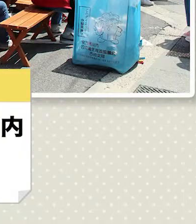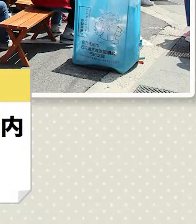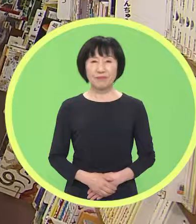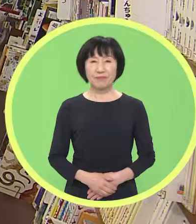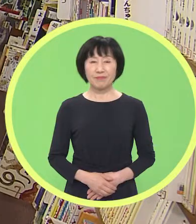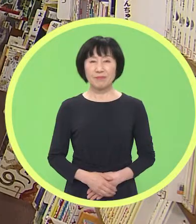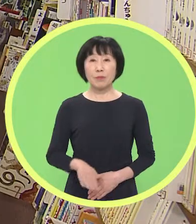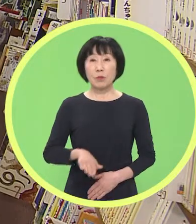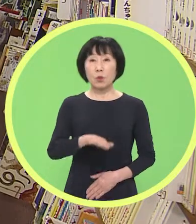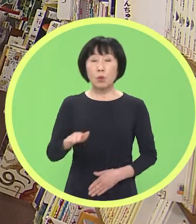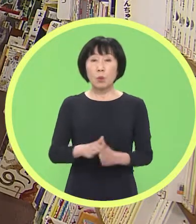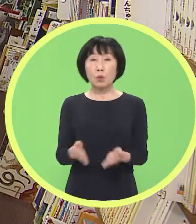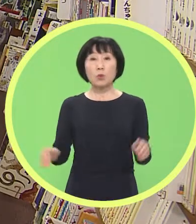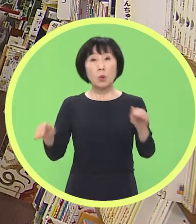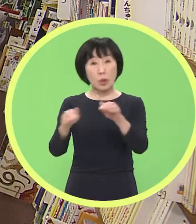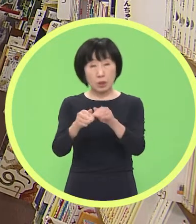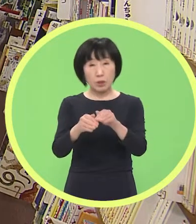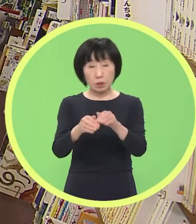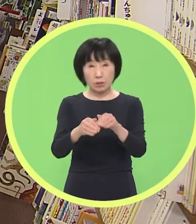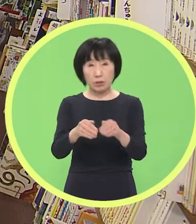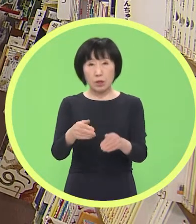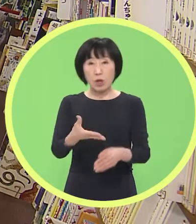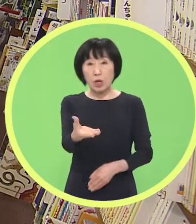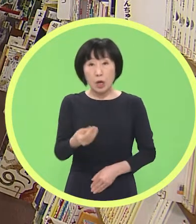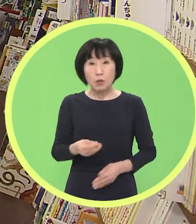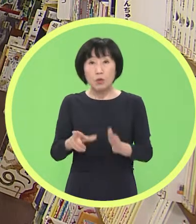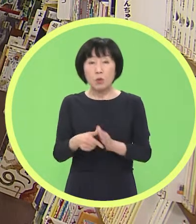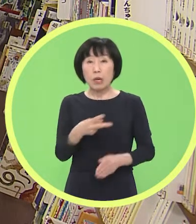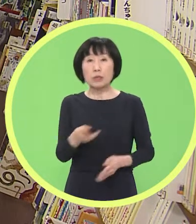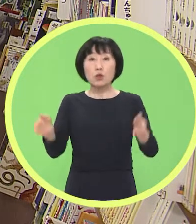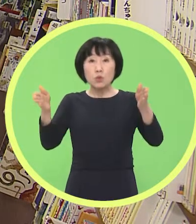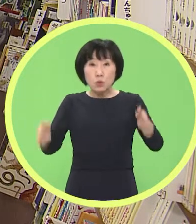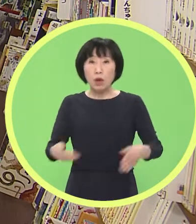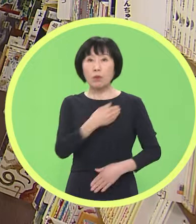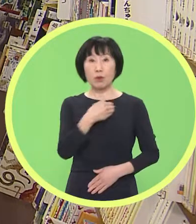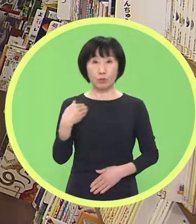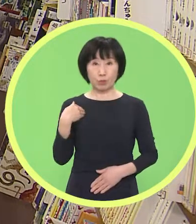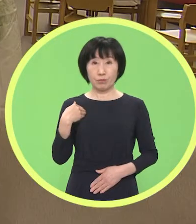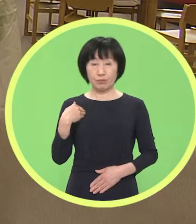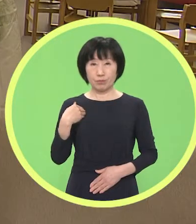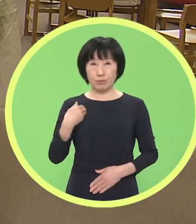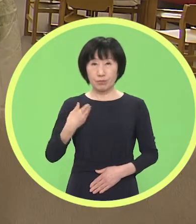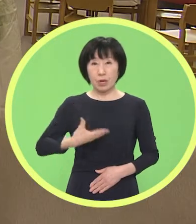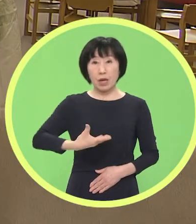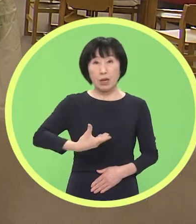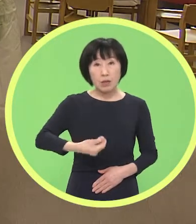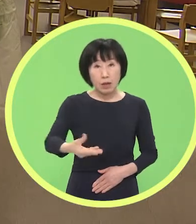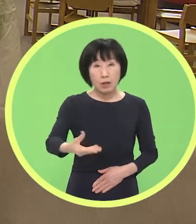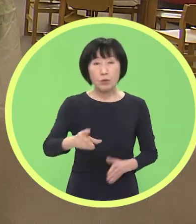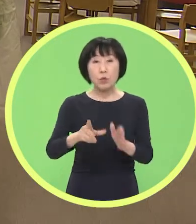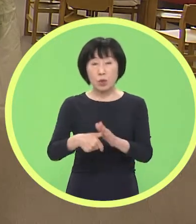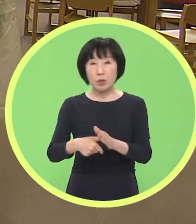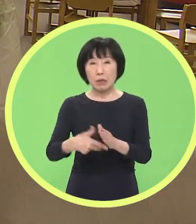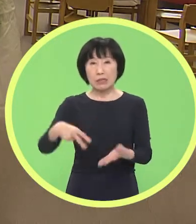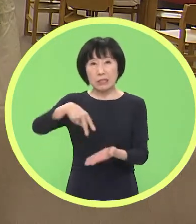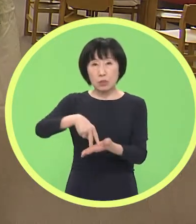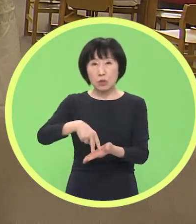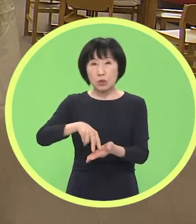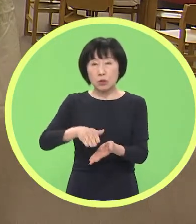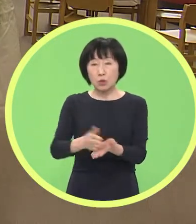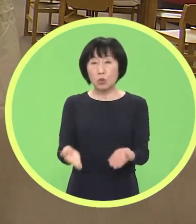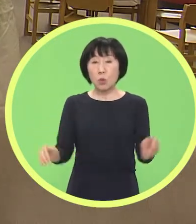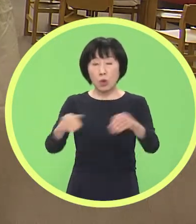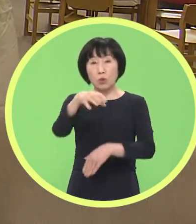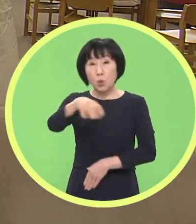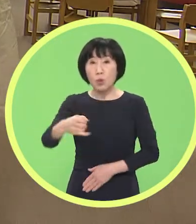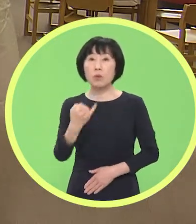。子ども図書館では2週間本を借りることができます。返却は広島市立図書館ならどこ